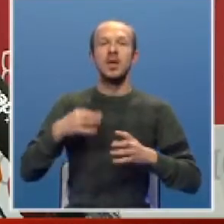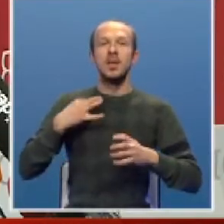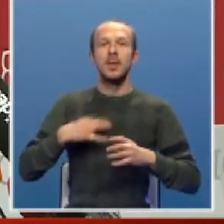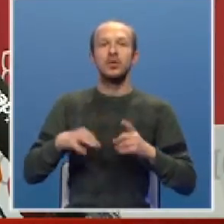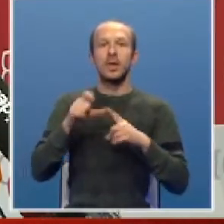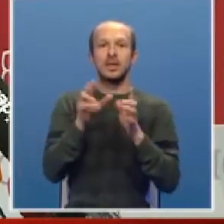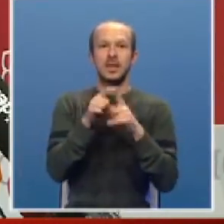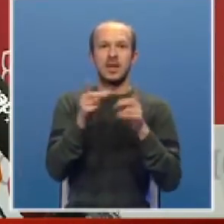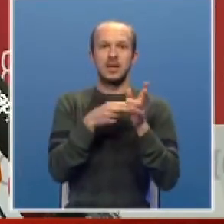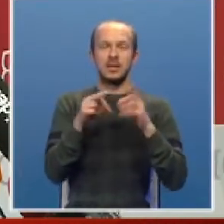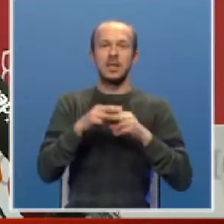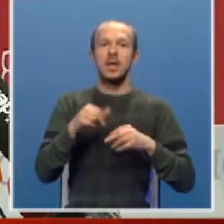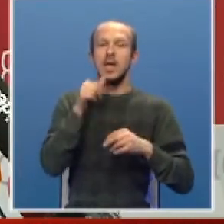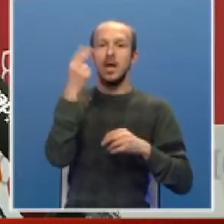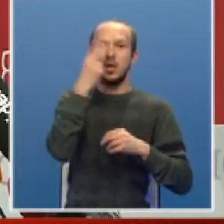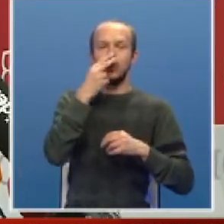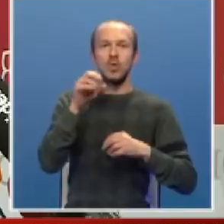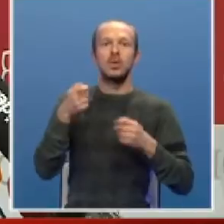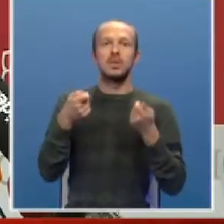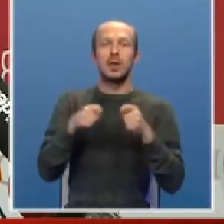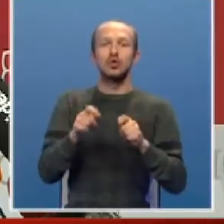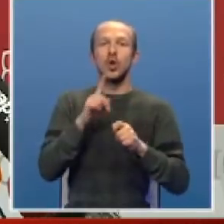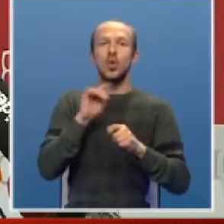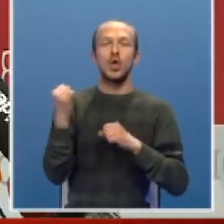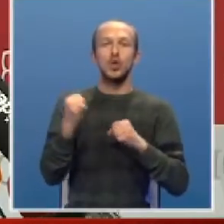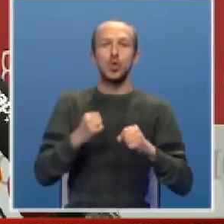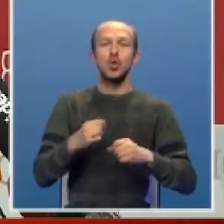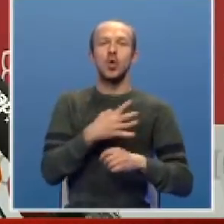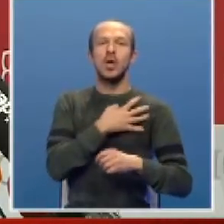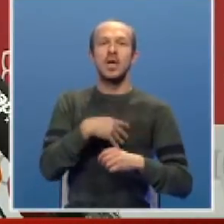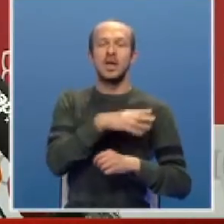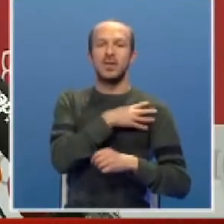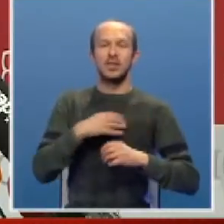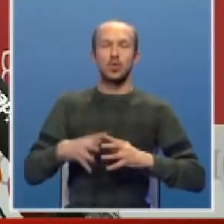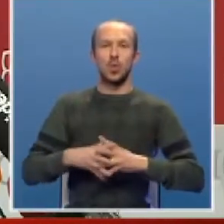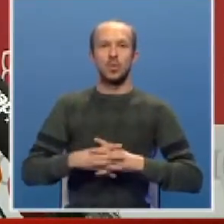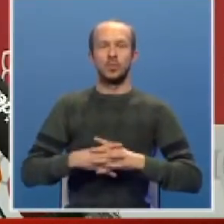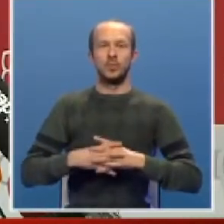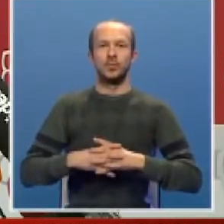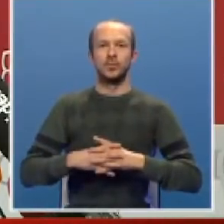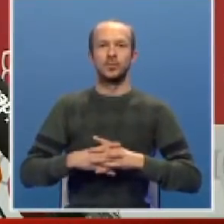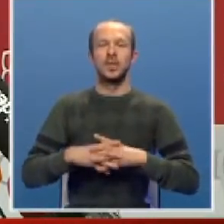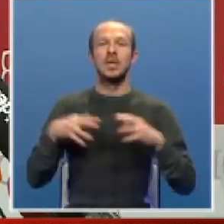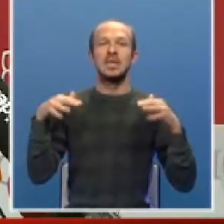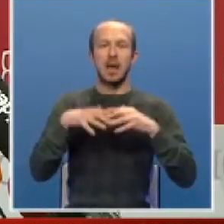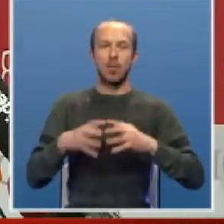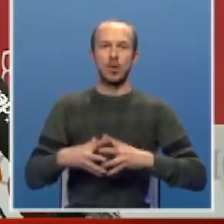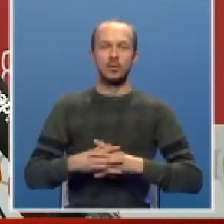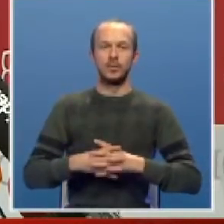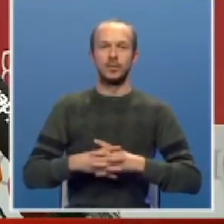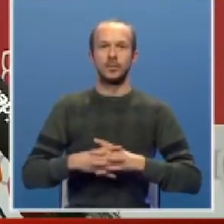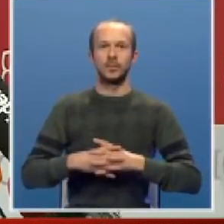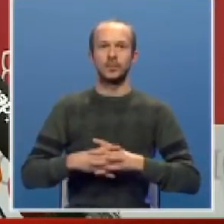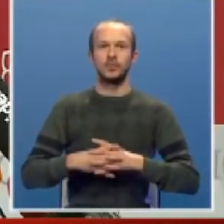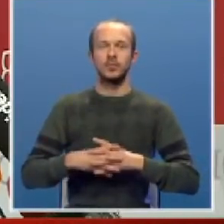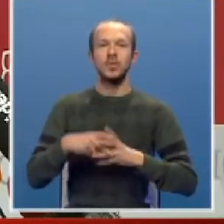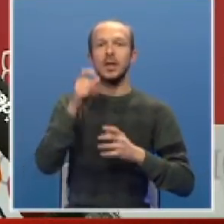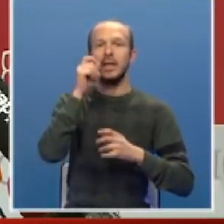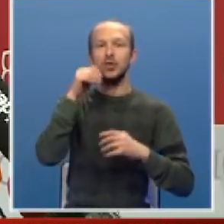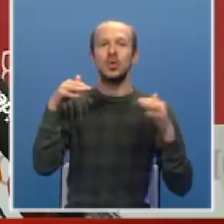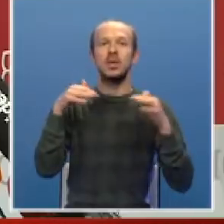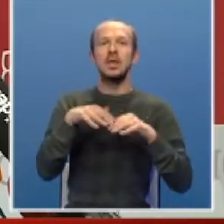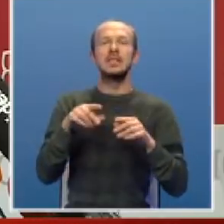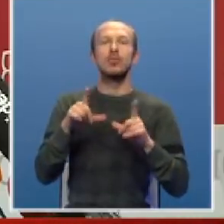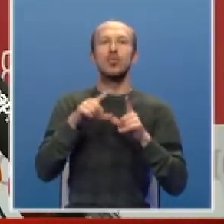Predsjedništvo SNSD-a je razumjelo zaključke koje je donio Hrvatsko sabor, nacionalni sabor